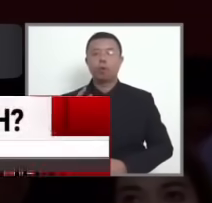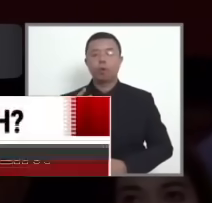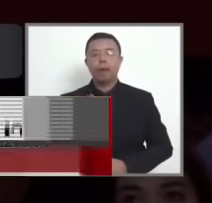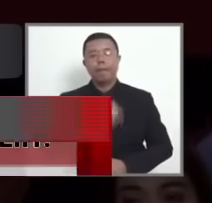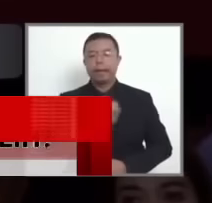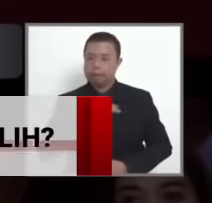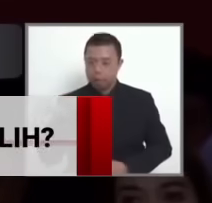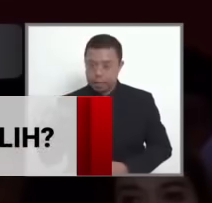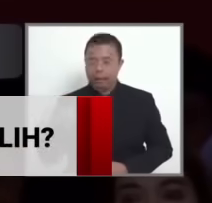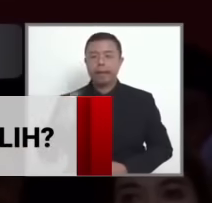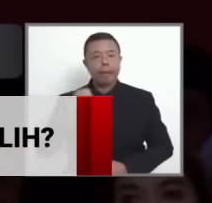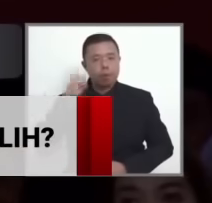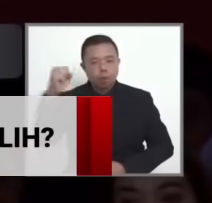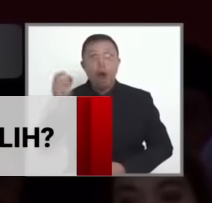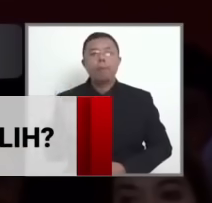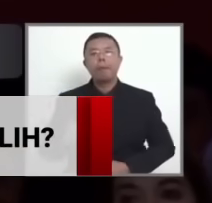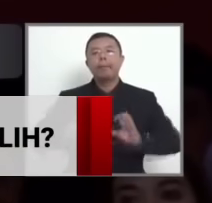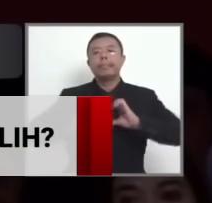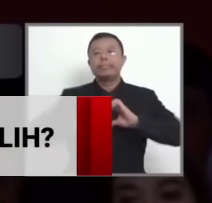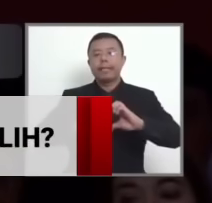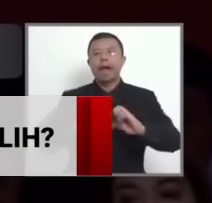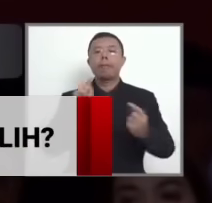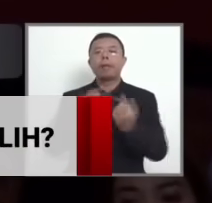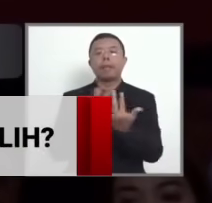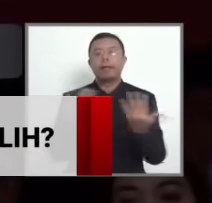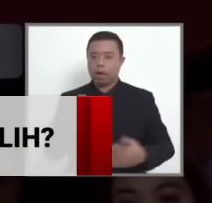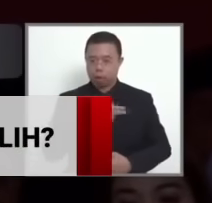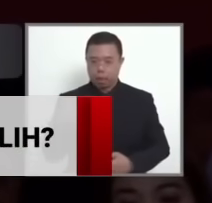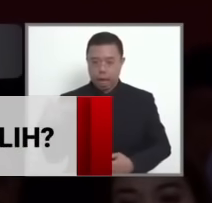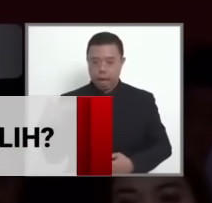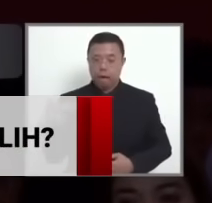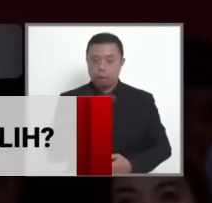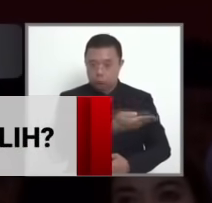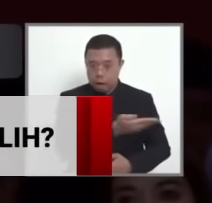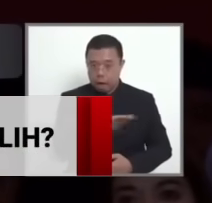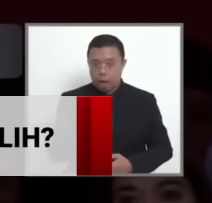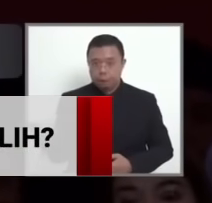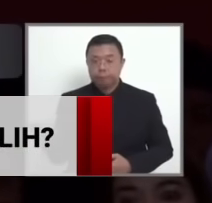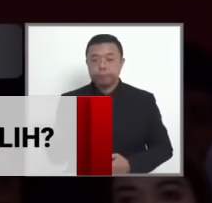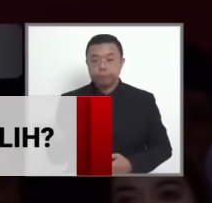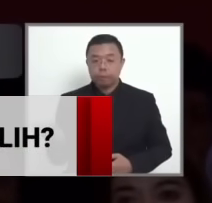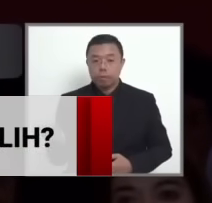bangsa Indonesia, kita berjuang karena cinta kita kepada rakyat Indonesia. Saudara-saudara sekalian,